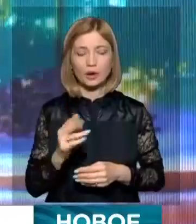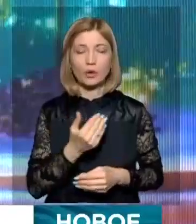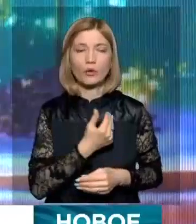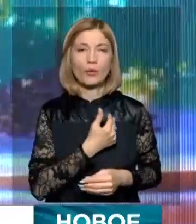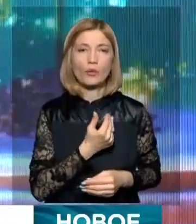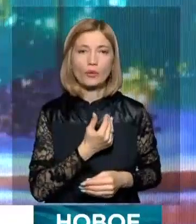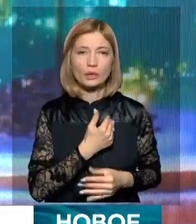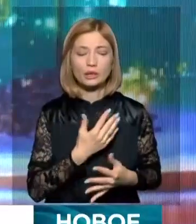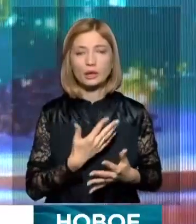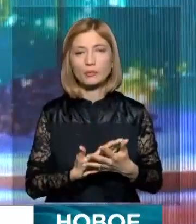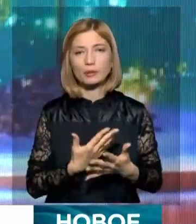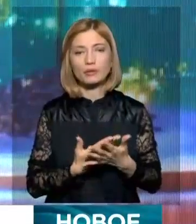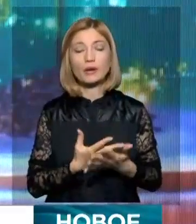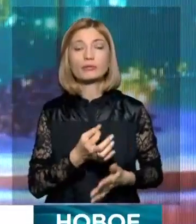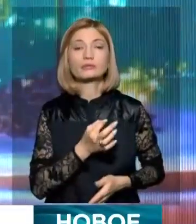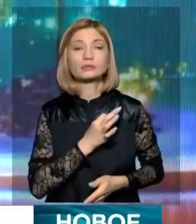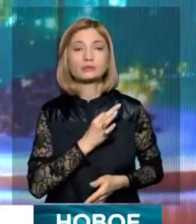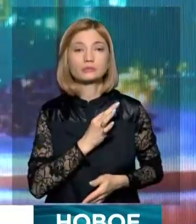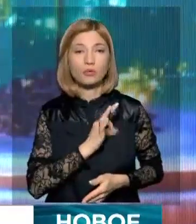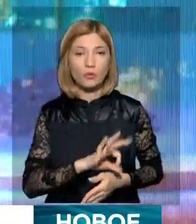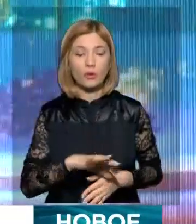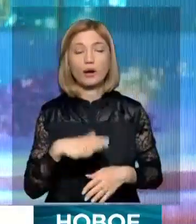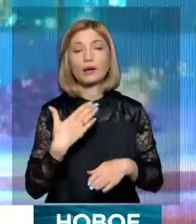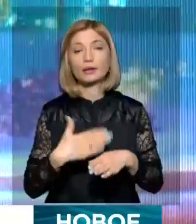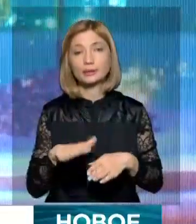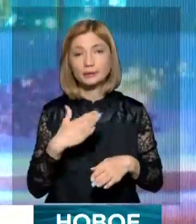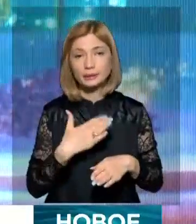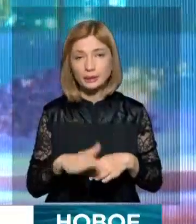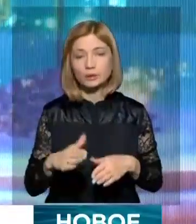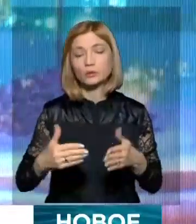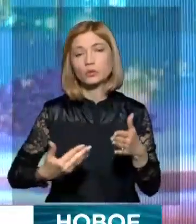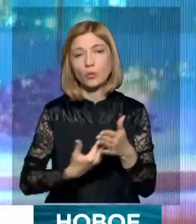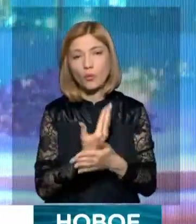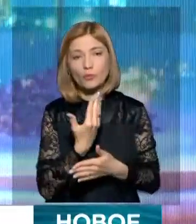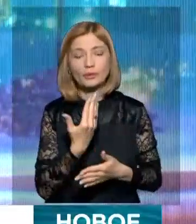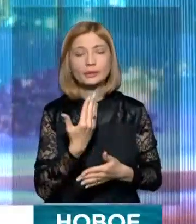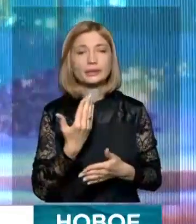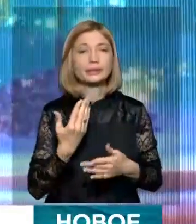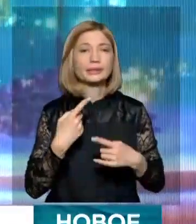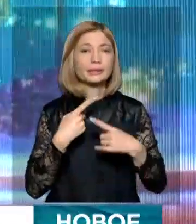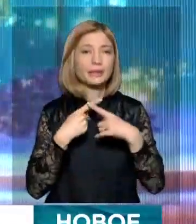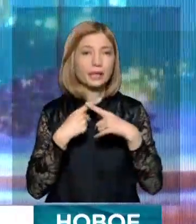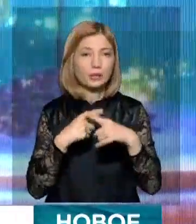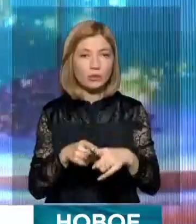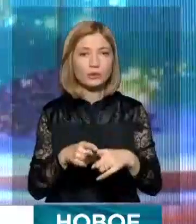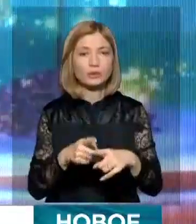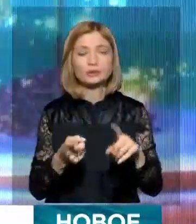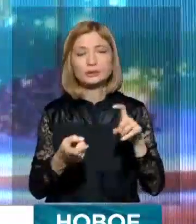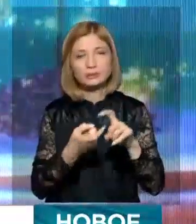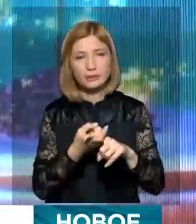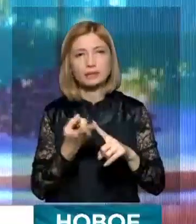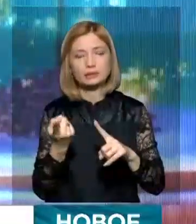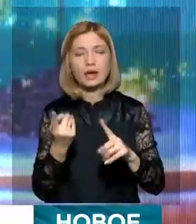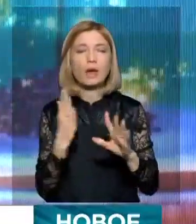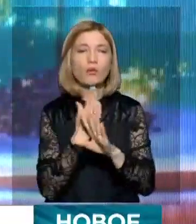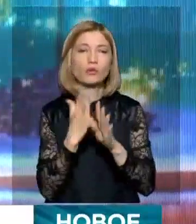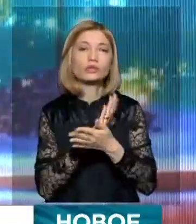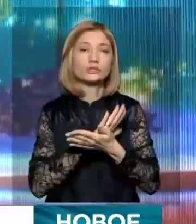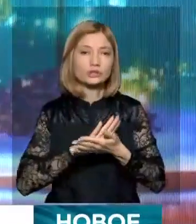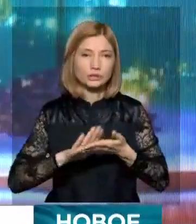хочет, допустим, воспользоваться кредитом, воспользоваться новой технологией именно в зеленке, да, скажем, в зеленой